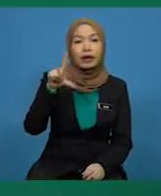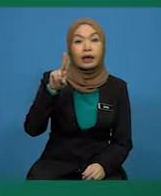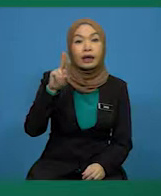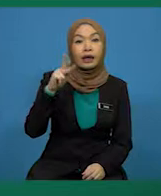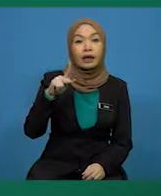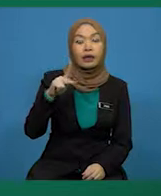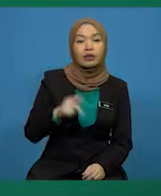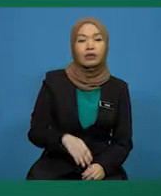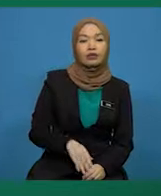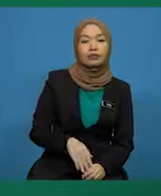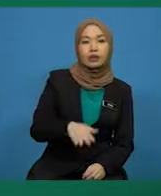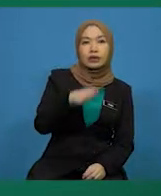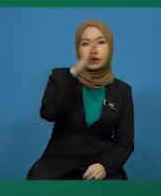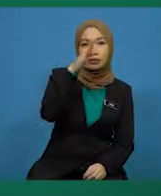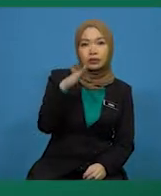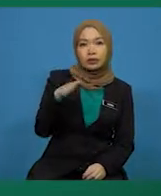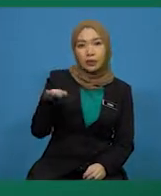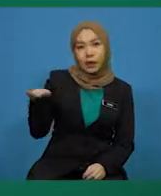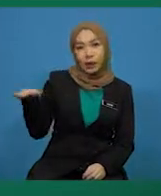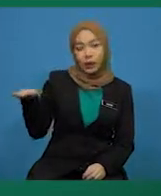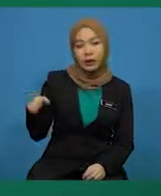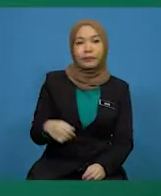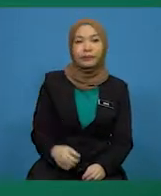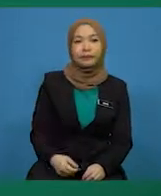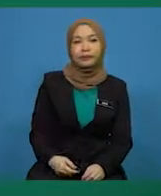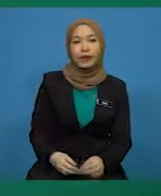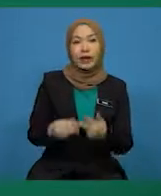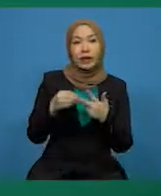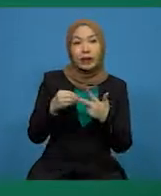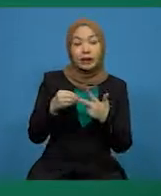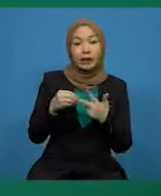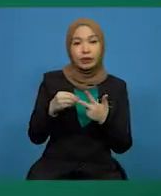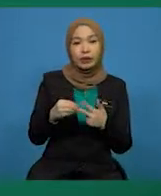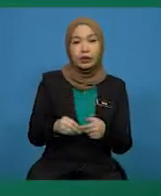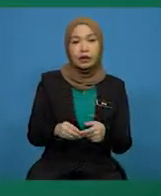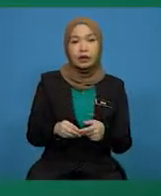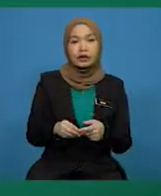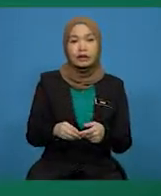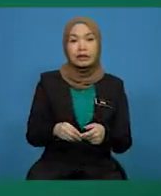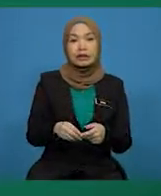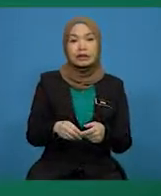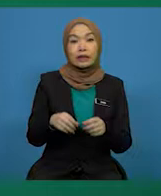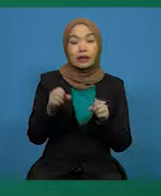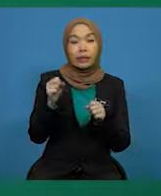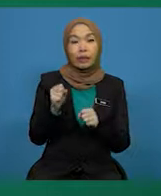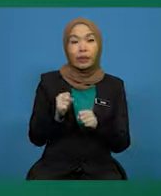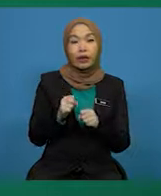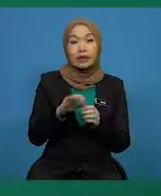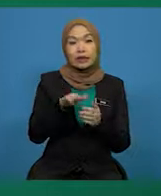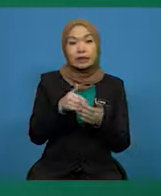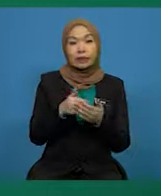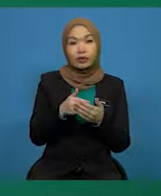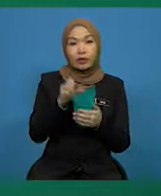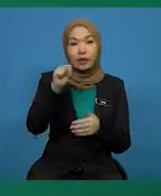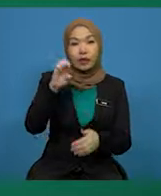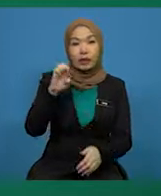mencerun ke bawah dari kiri ke kanan. Kedua, bentuknya anjal sempurna selari dengan paksi kuantiti